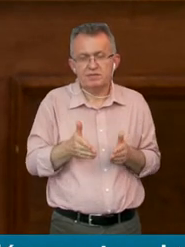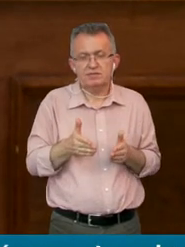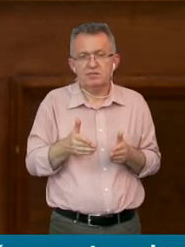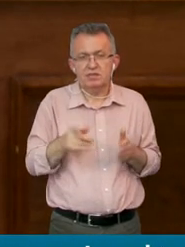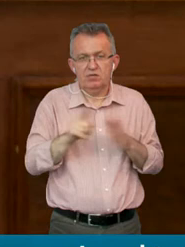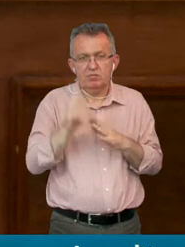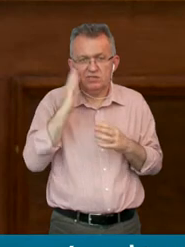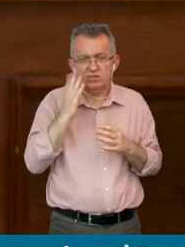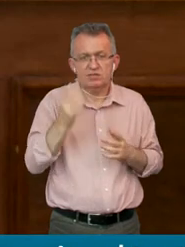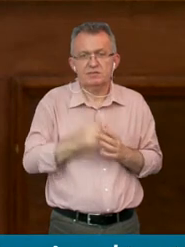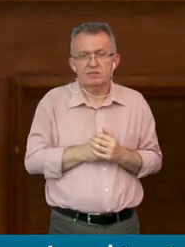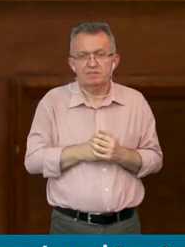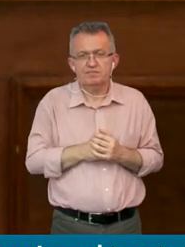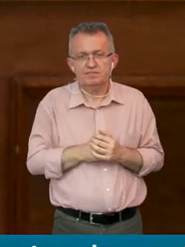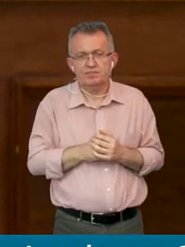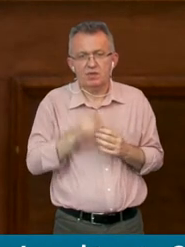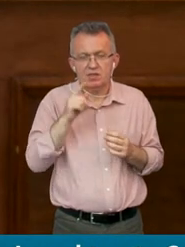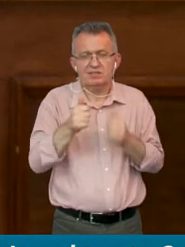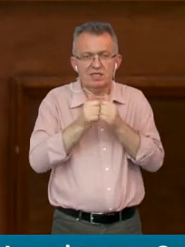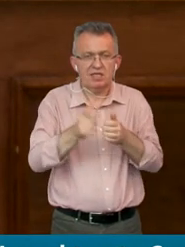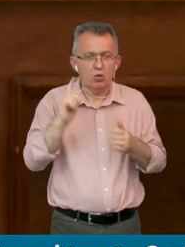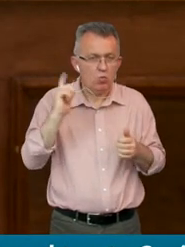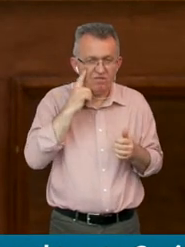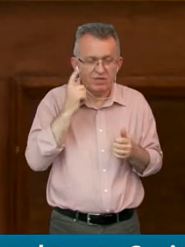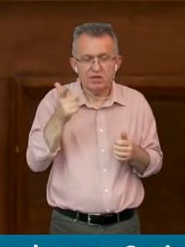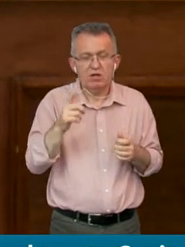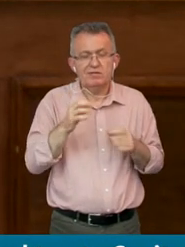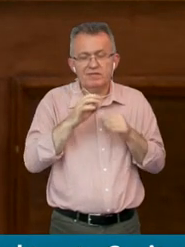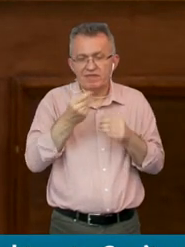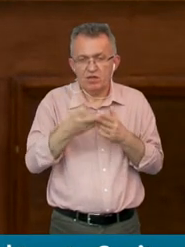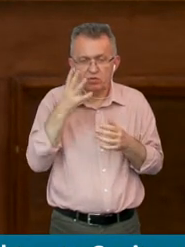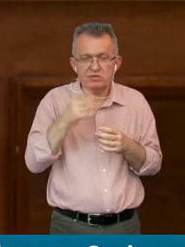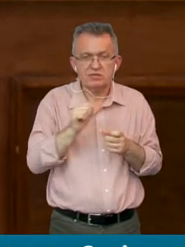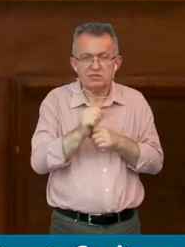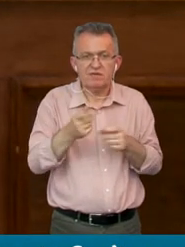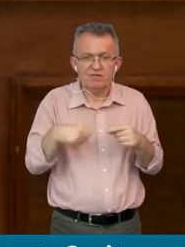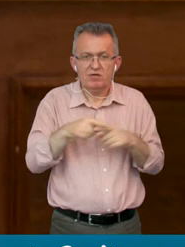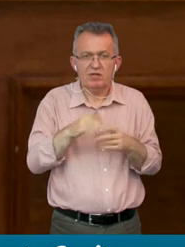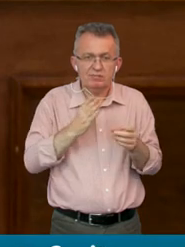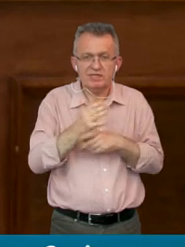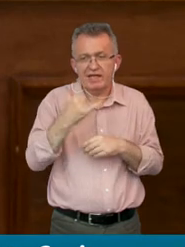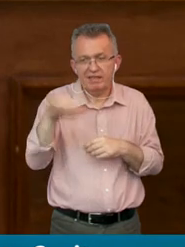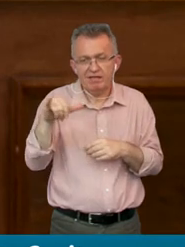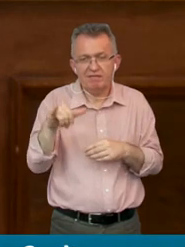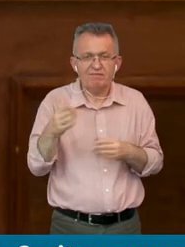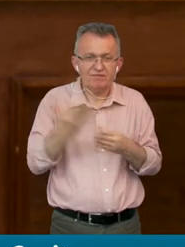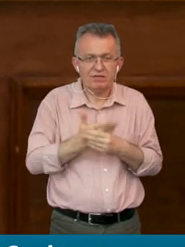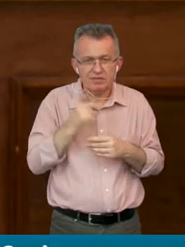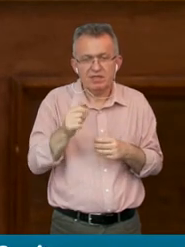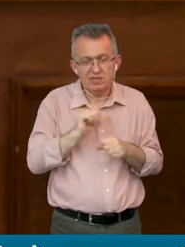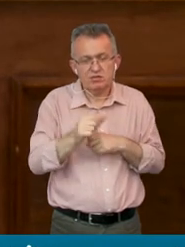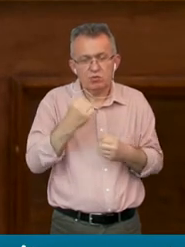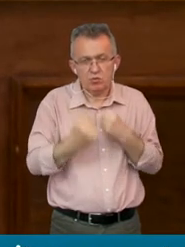udostępniamy go mieszkańcom. Więc te zadania główne, kluczowe i najdroższe są realizowane przez inny podmiot. Jest to